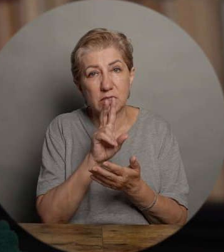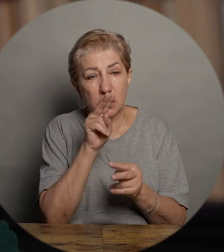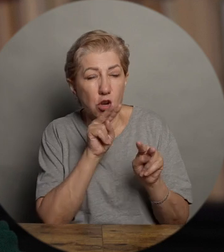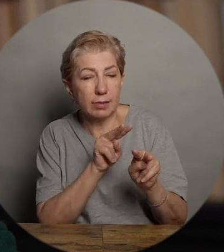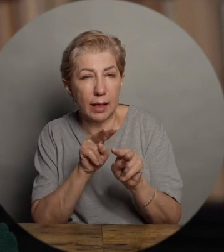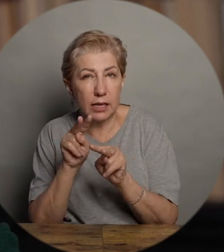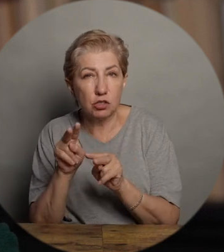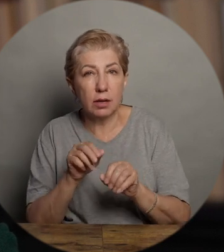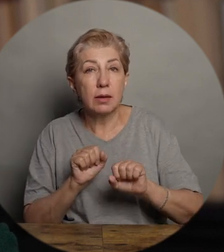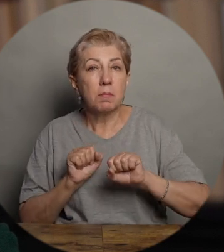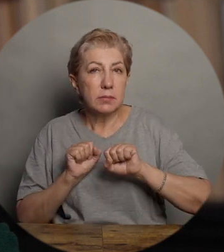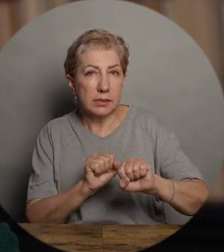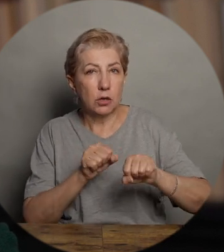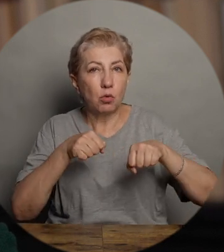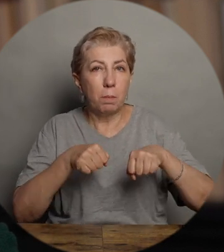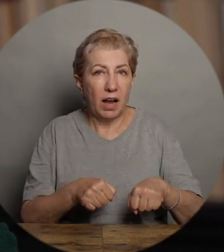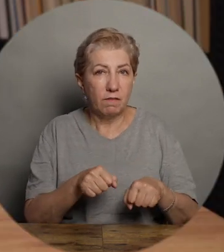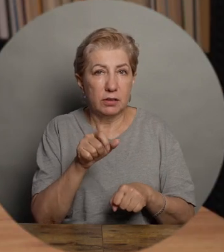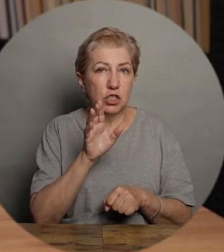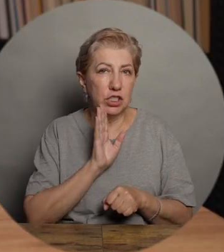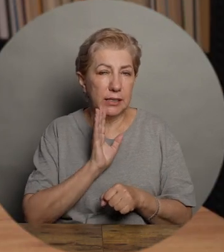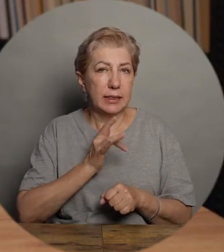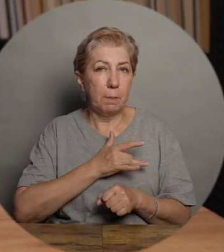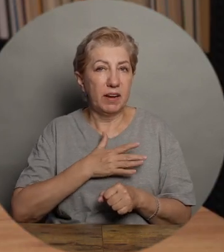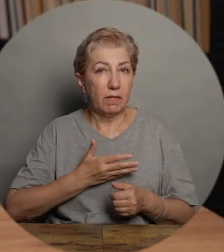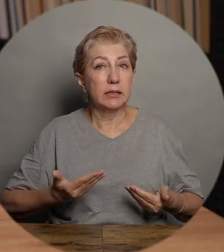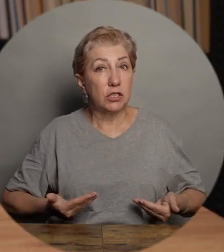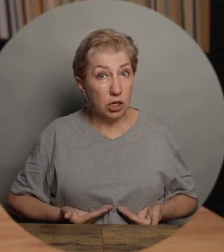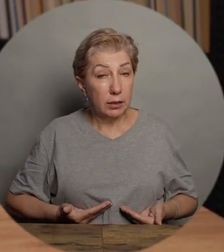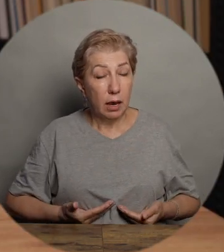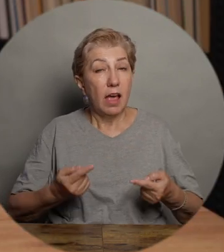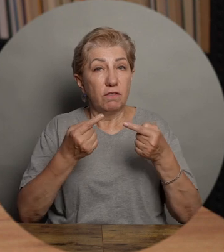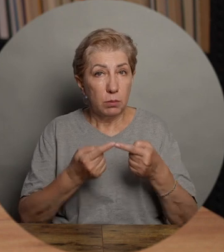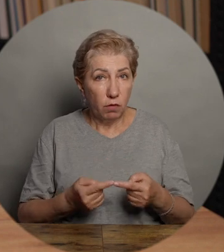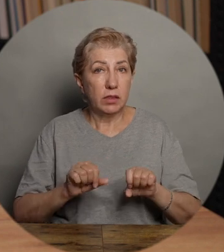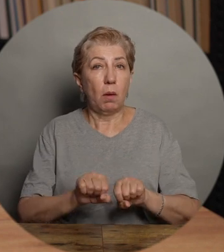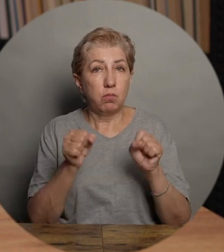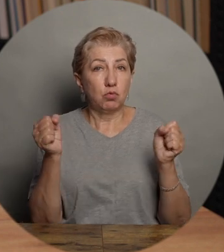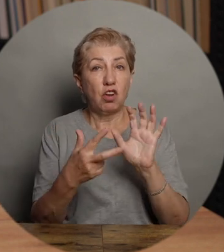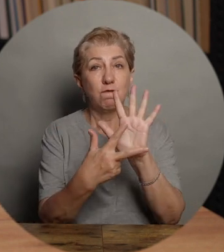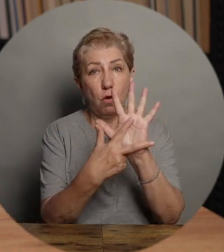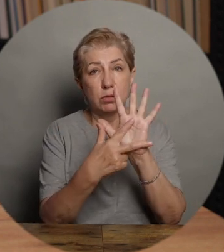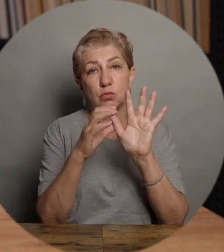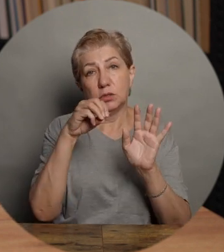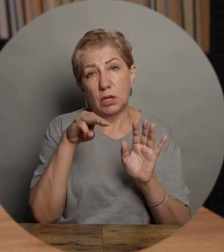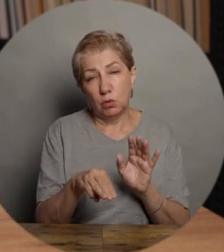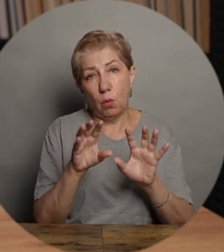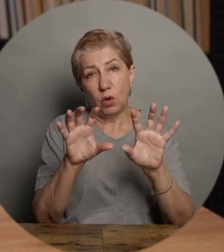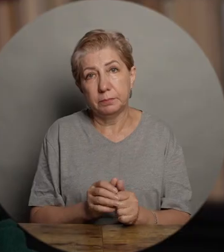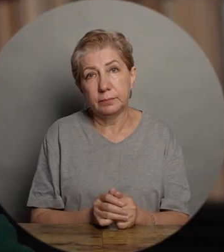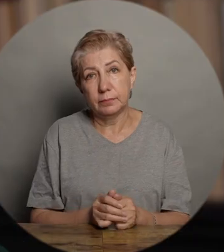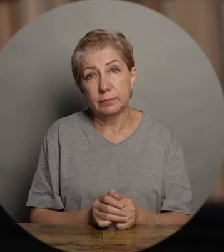належного захисту права жінки на приватне життя відповідно знову Була порушена восьма стаття конвенції з прав